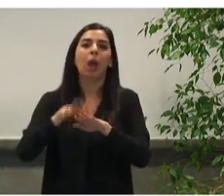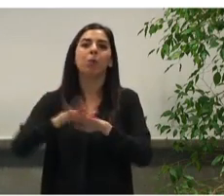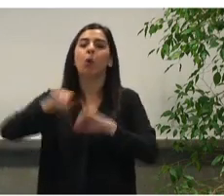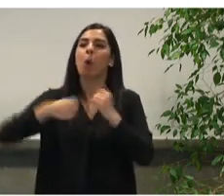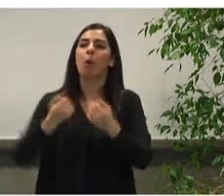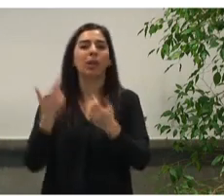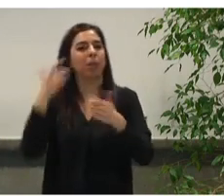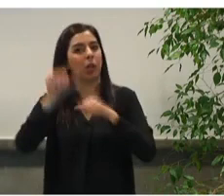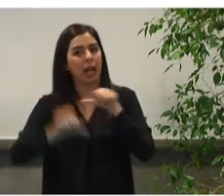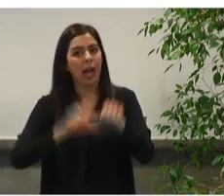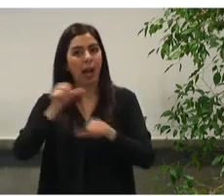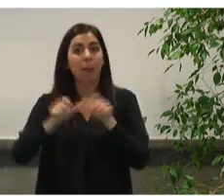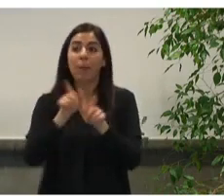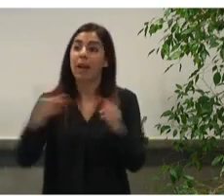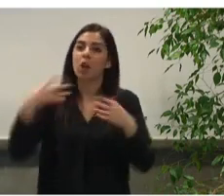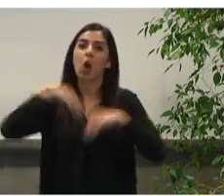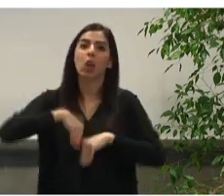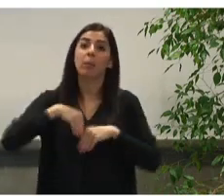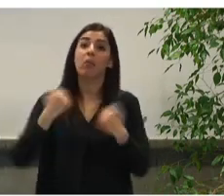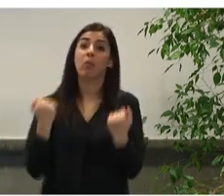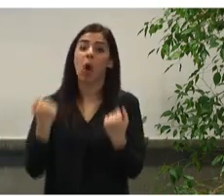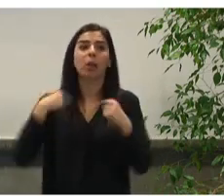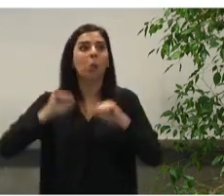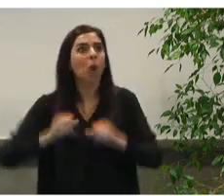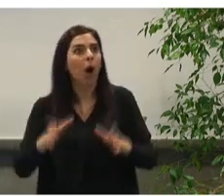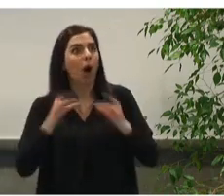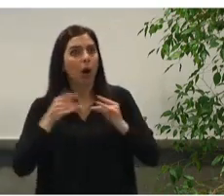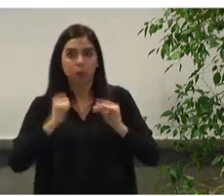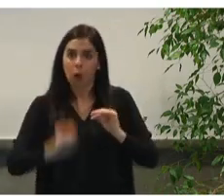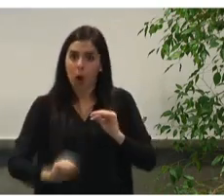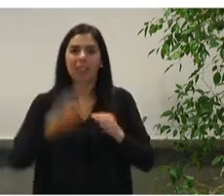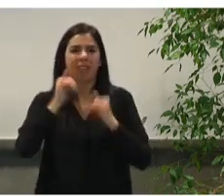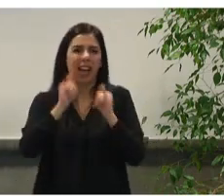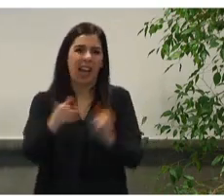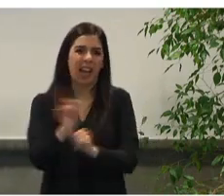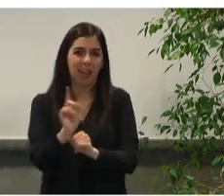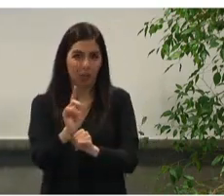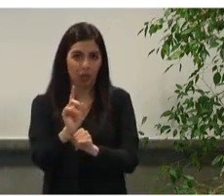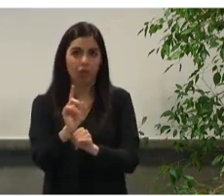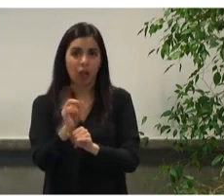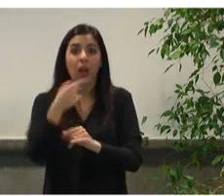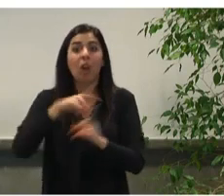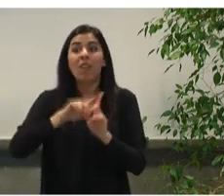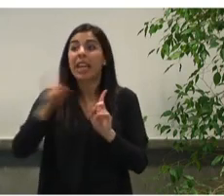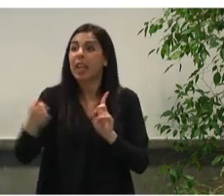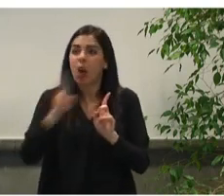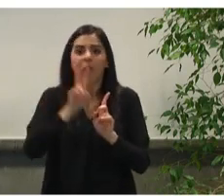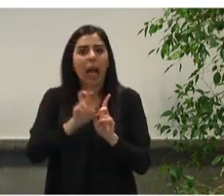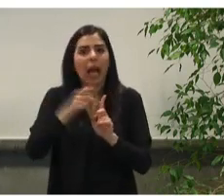comportamento, ha aumentato sicuramente la consapevolezza sulla presenza della malattia nelle persone. Noi fino al 20 non pensavamo che fosse solo in Cina il